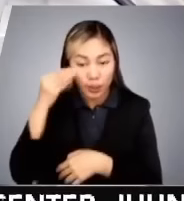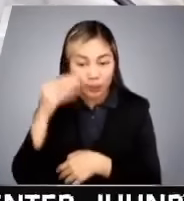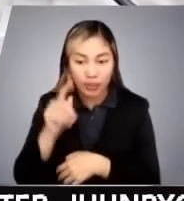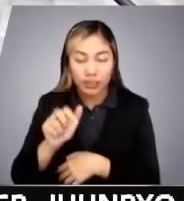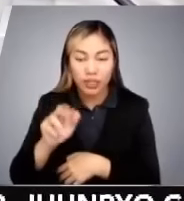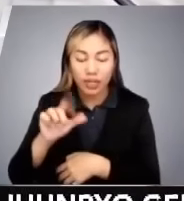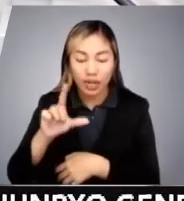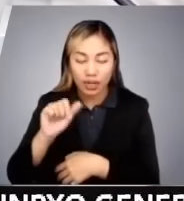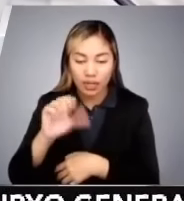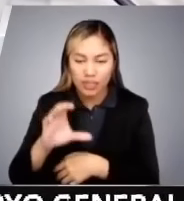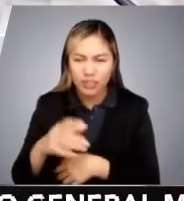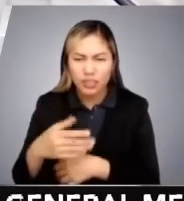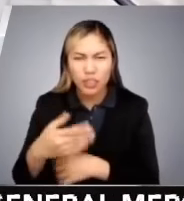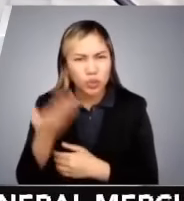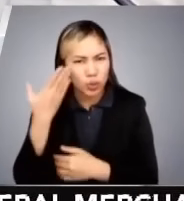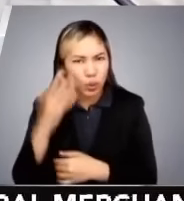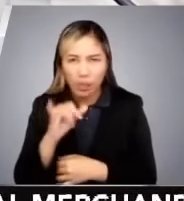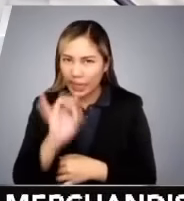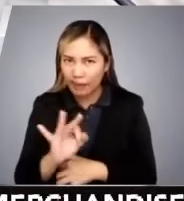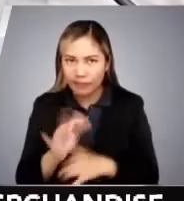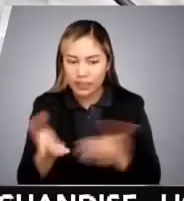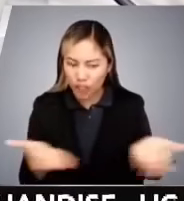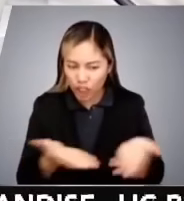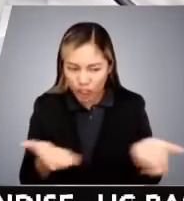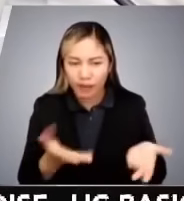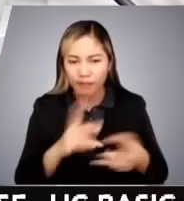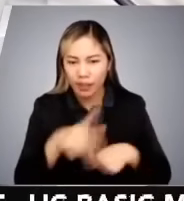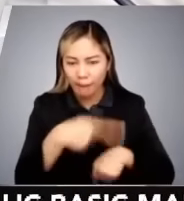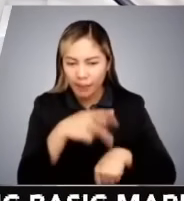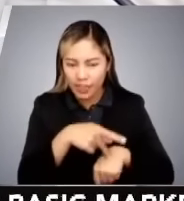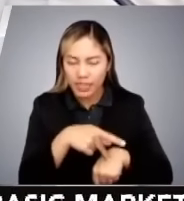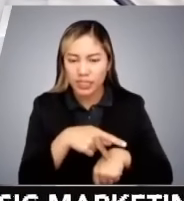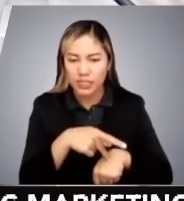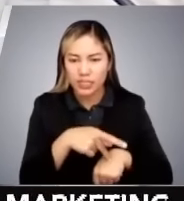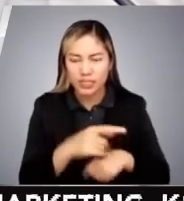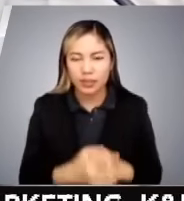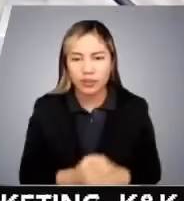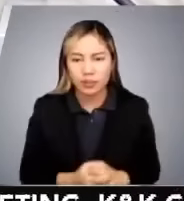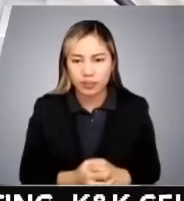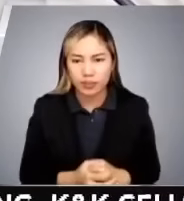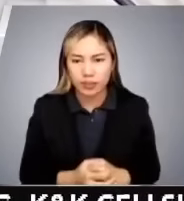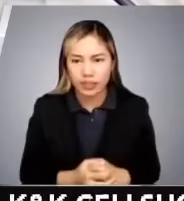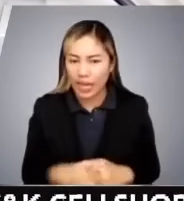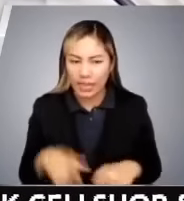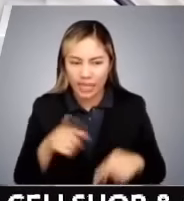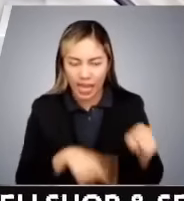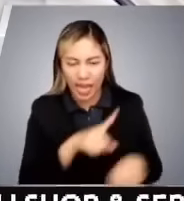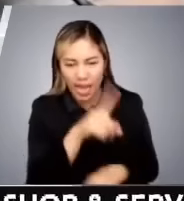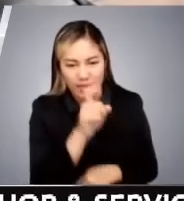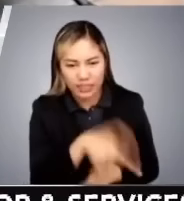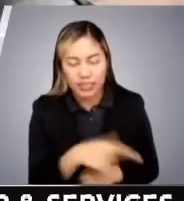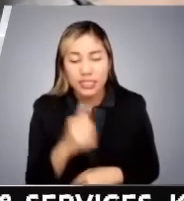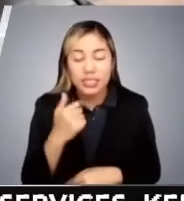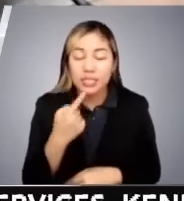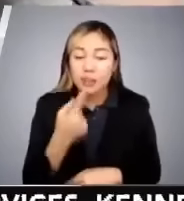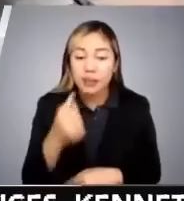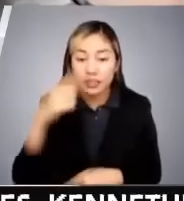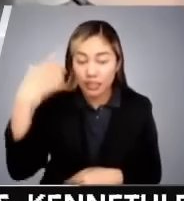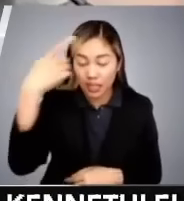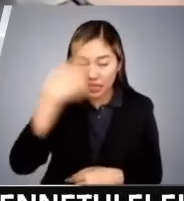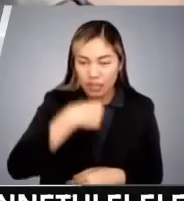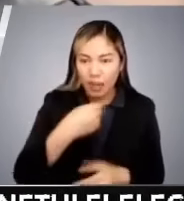noon kung nasa Pilipinas pa siya at wala rin naman daw sila sa posisyon para magtanong. Ang sabi ni Go, pinirmahan niya yung signature page na